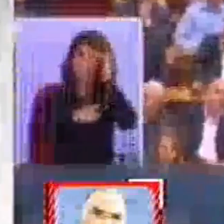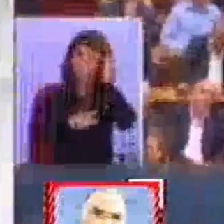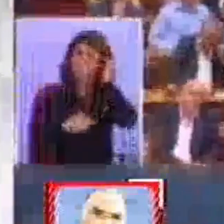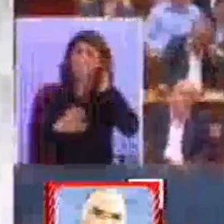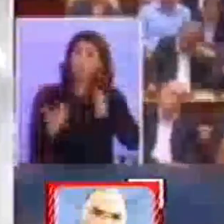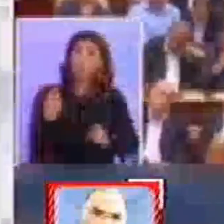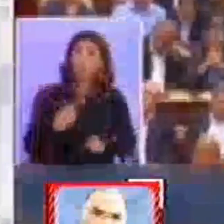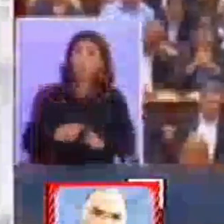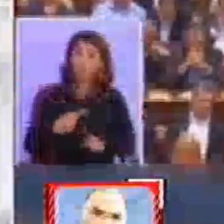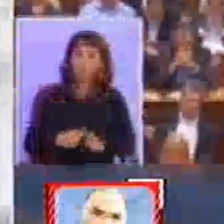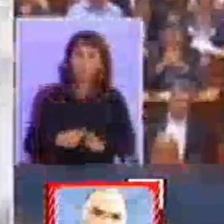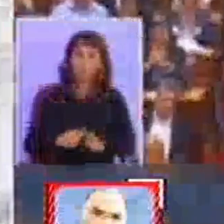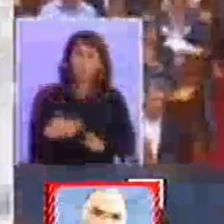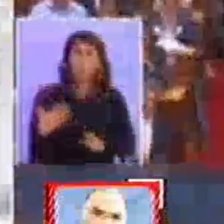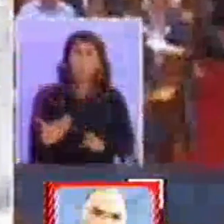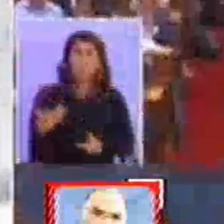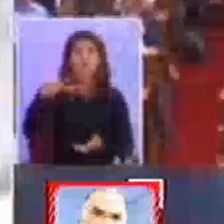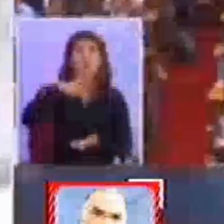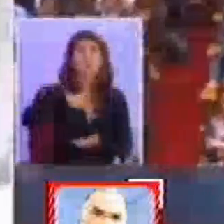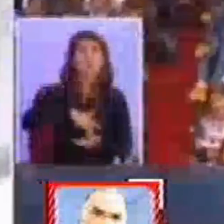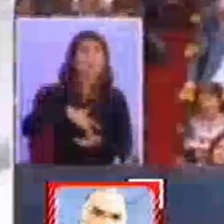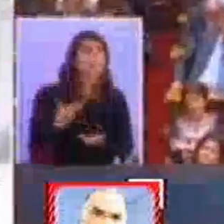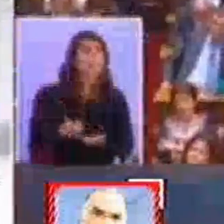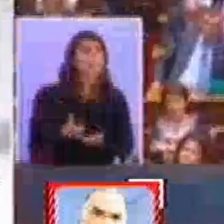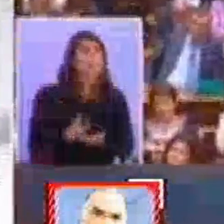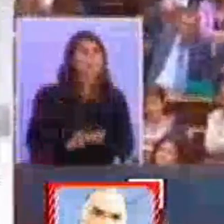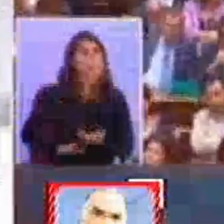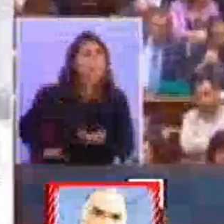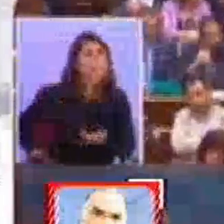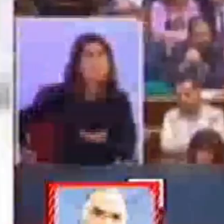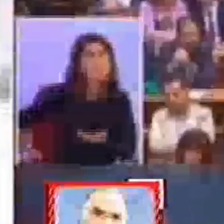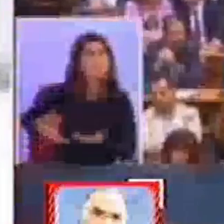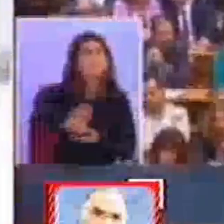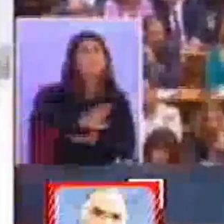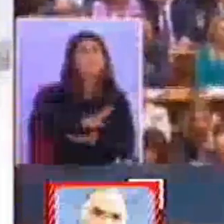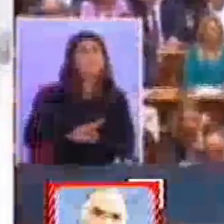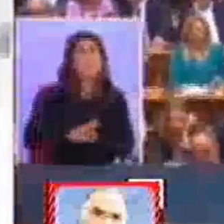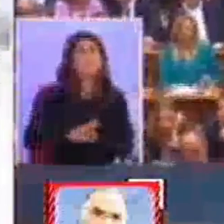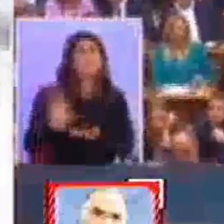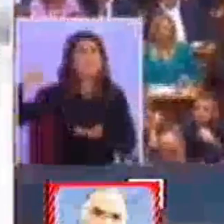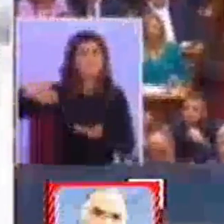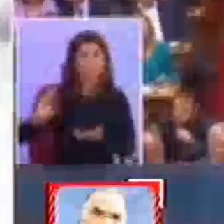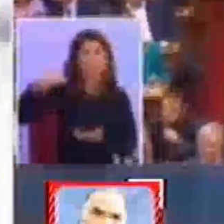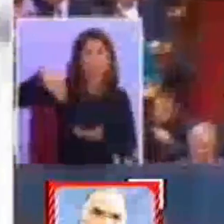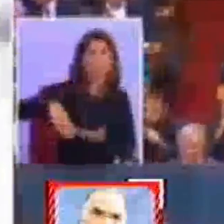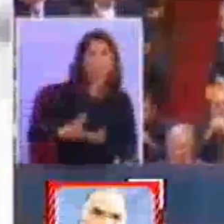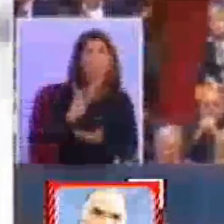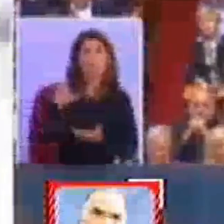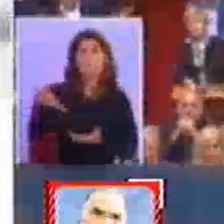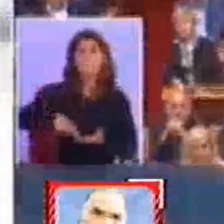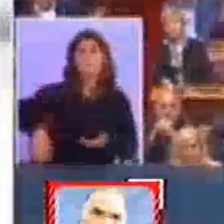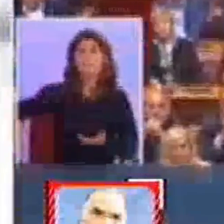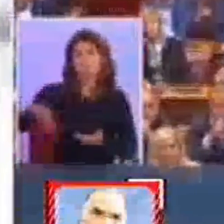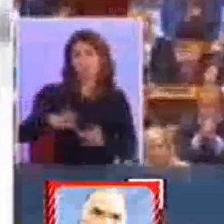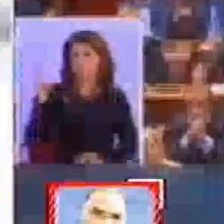έτσι, και εσείς που είστε τώρα στο κανάλι, ναι, μπορεί να τρελαθείτε σε λίγο και να κάνετε